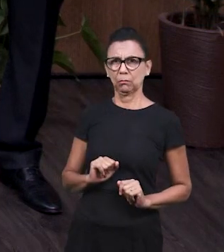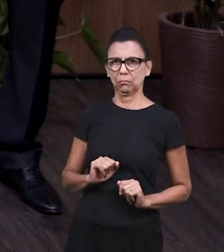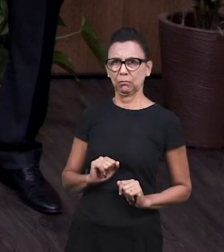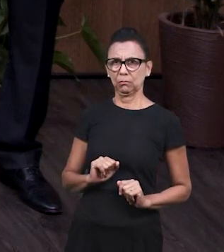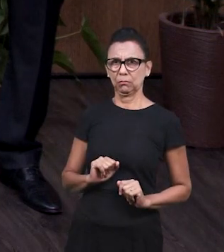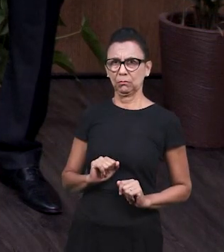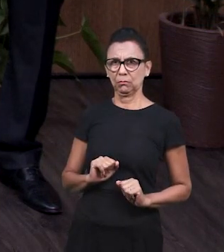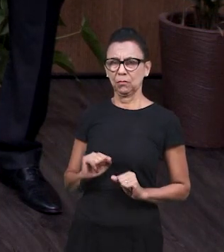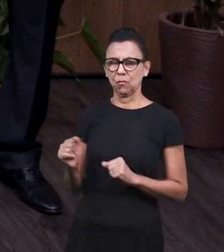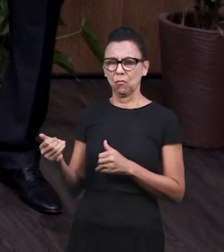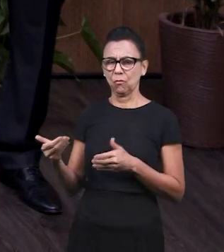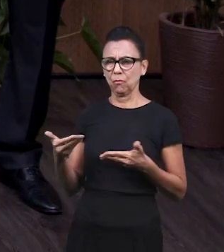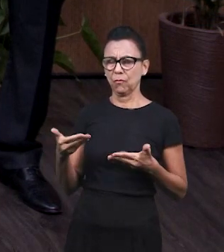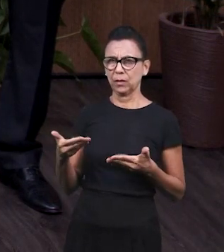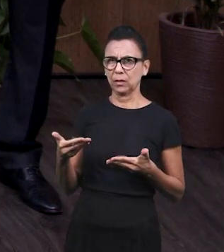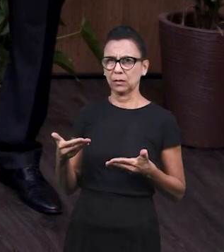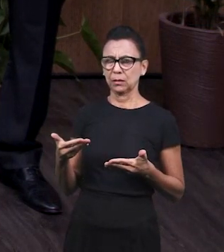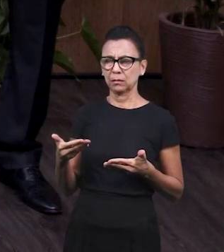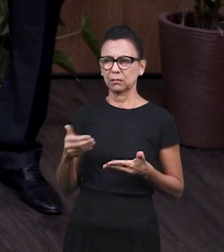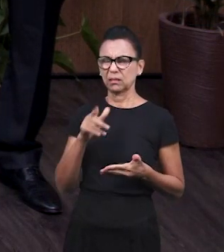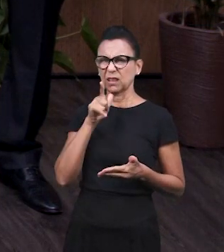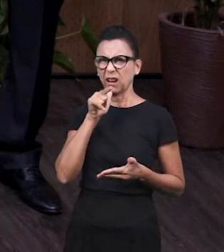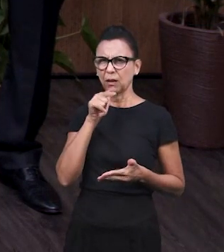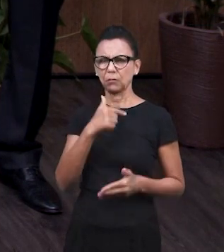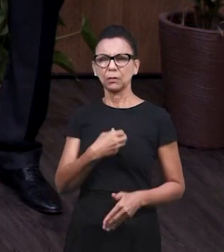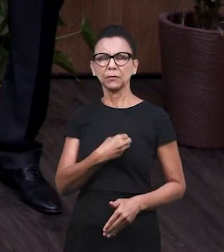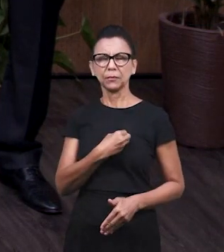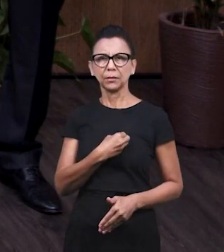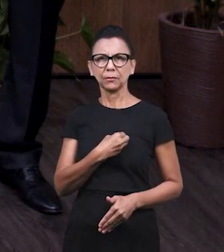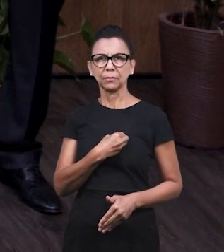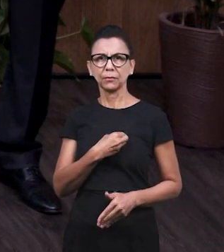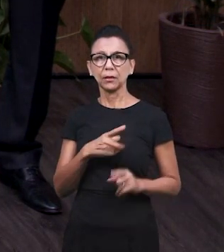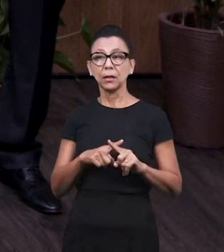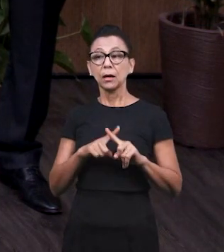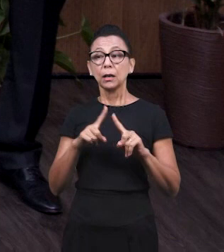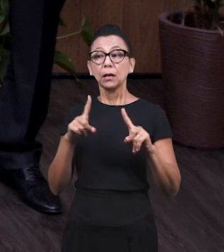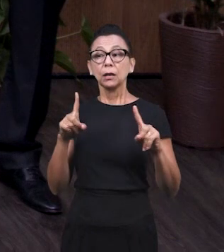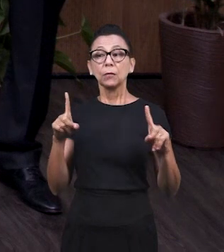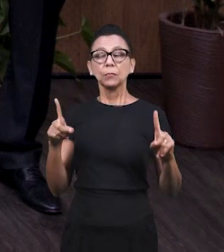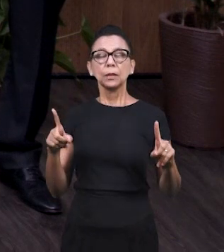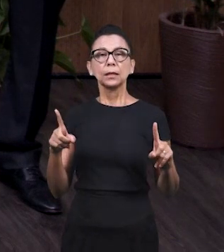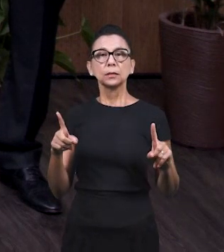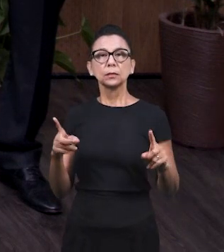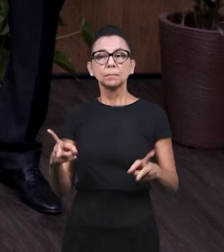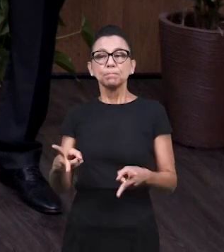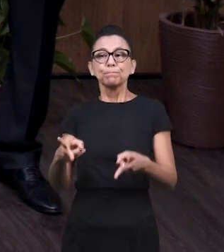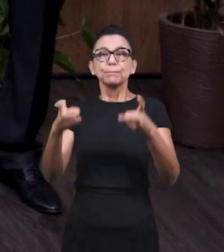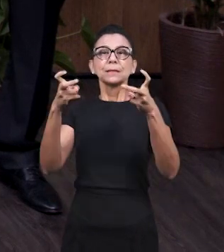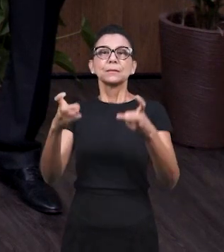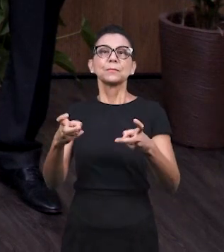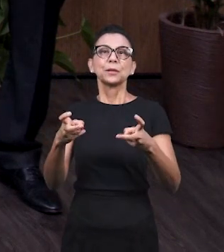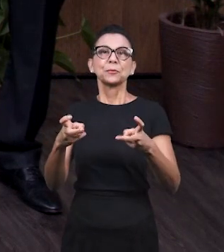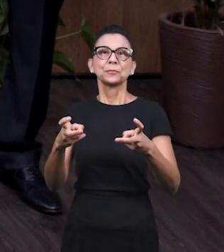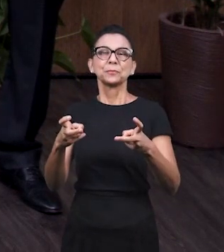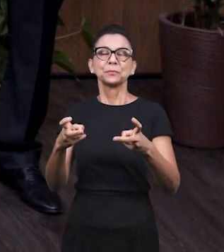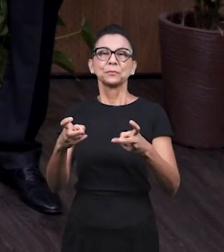quand elle découvre qu'elle avait été élue par Dieu le Père et était appelée par le Fils